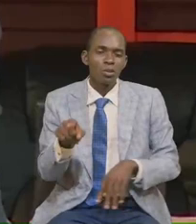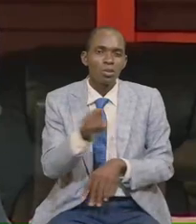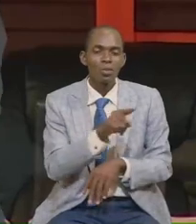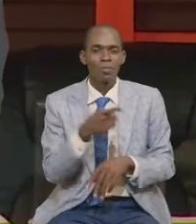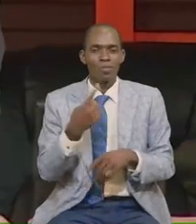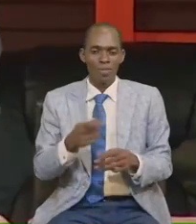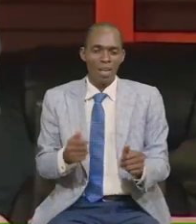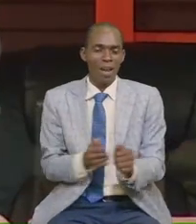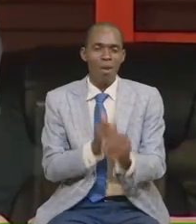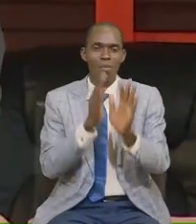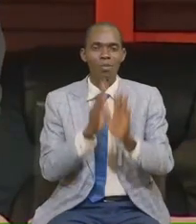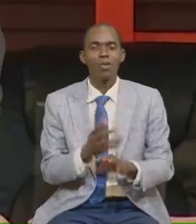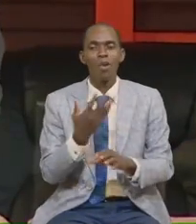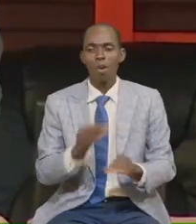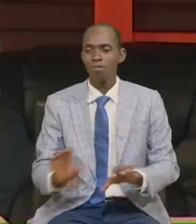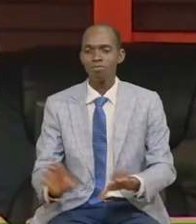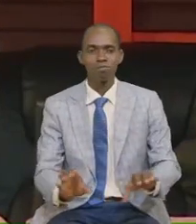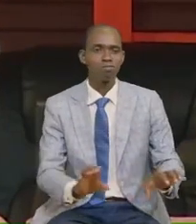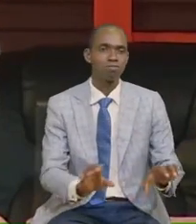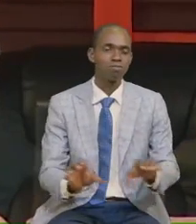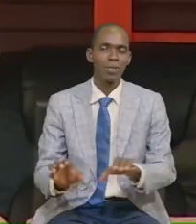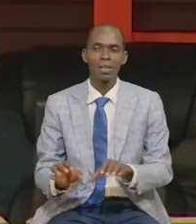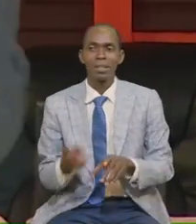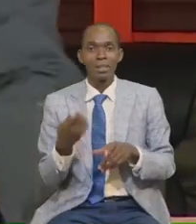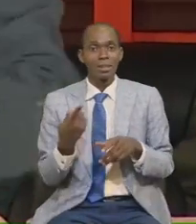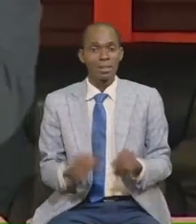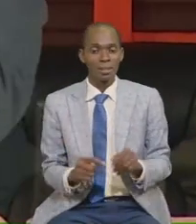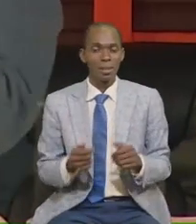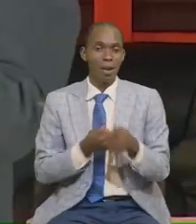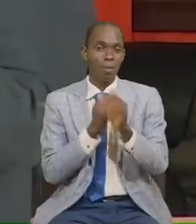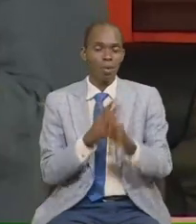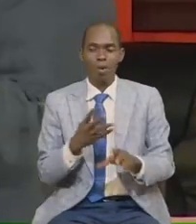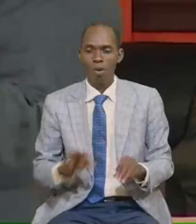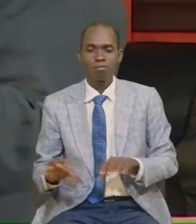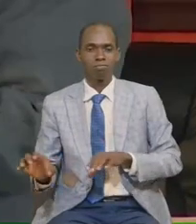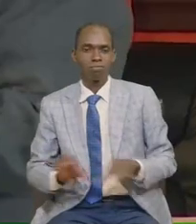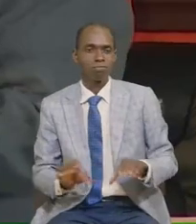l'activité, l'apôtre d'action. Et ces gens-là,